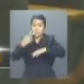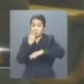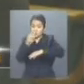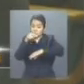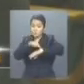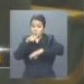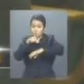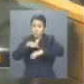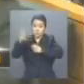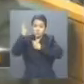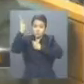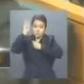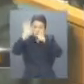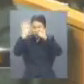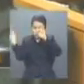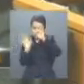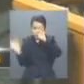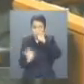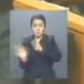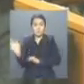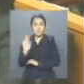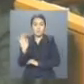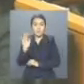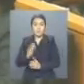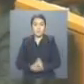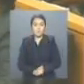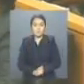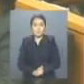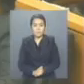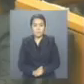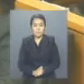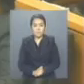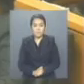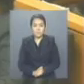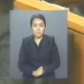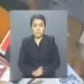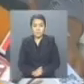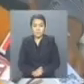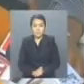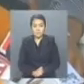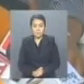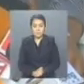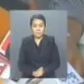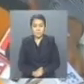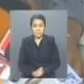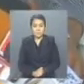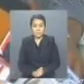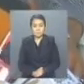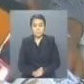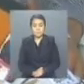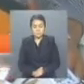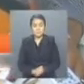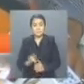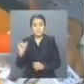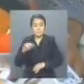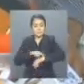ให้ยืดเยื้อมากจนเกินไปค่ะ ทีนี้พอมาในปัจจุบันที่เราขยาย ยังไม่ได้ขยายอะไรนะเพียง